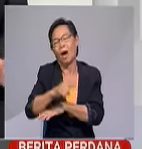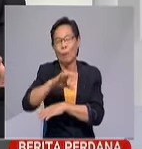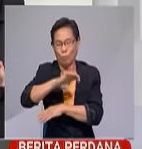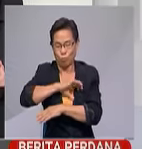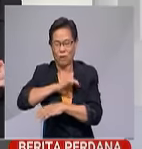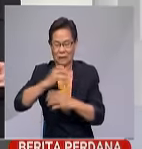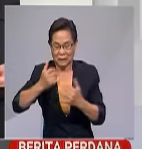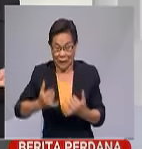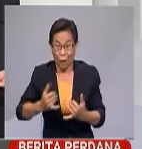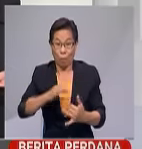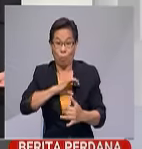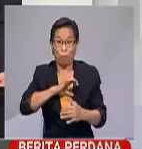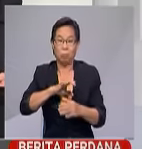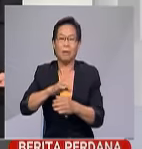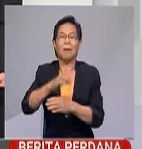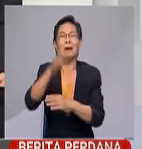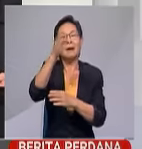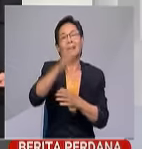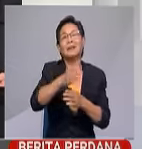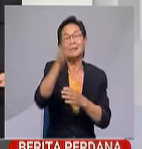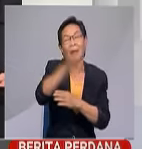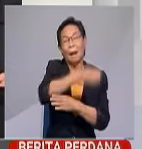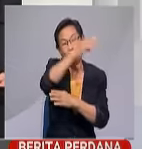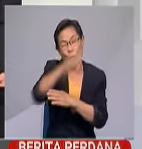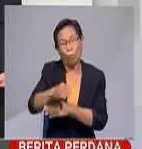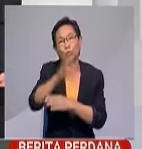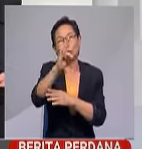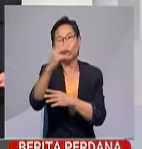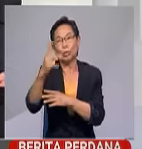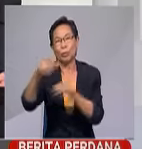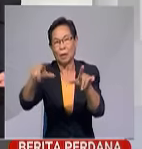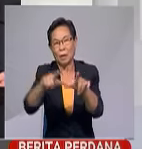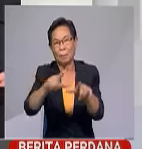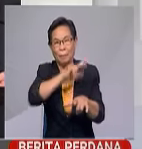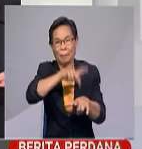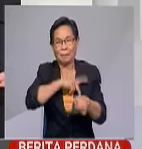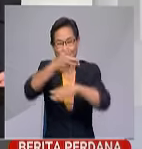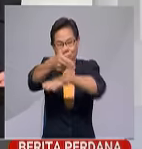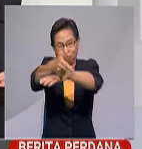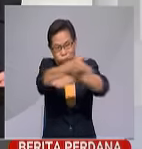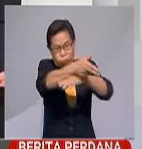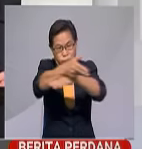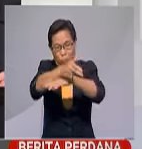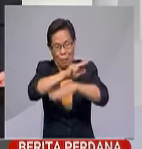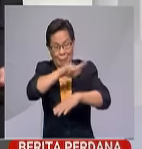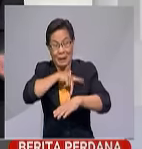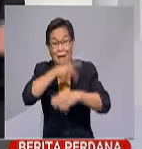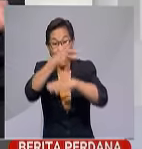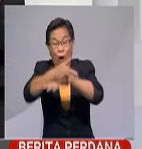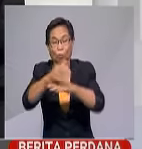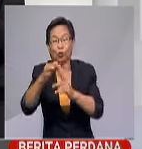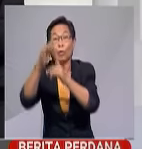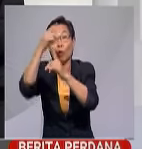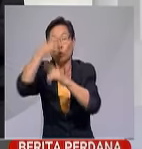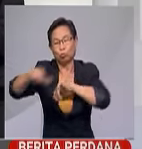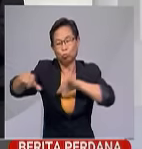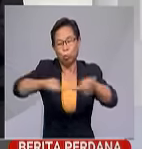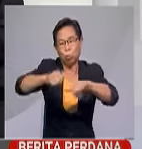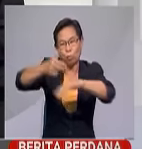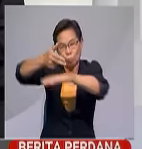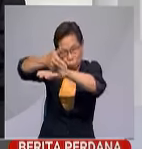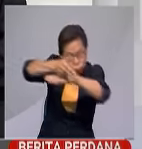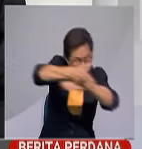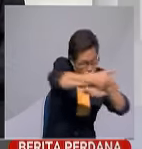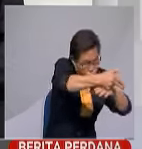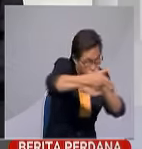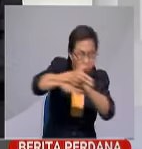dalam proses untuk menarik balik hampir 7,000 lesen pemilik senjata api terutama yang digunakan untuk aktiviti